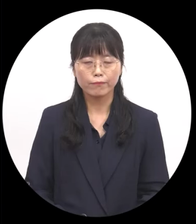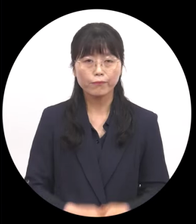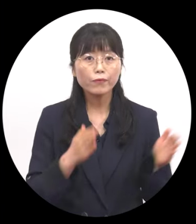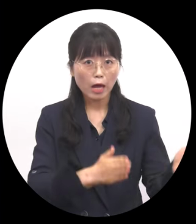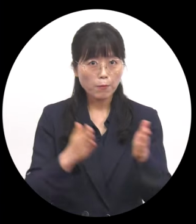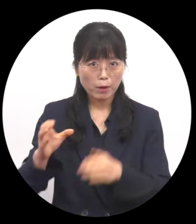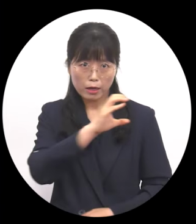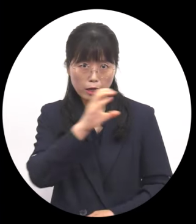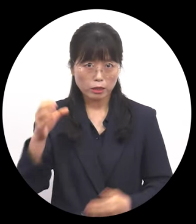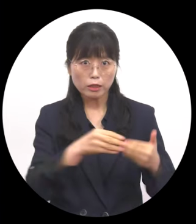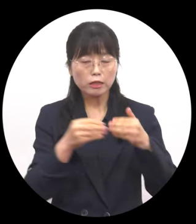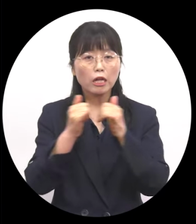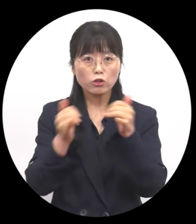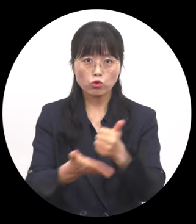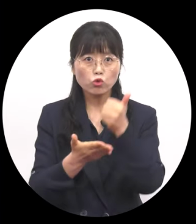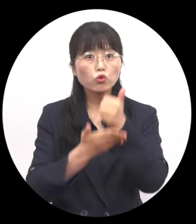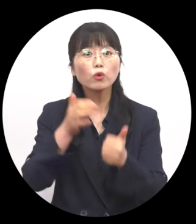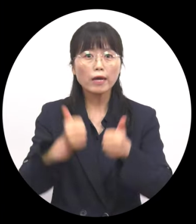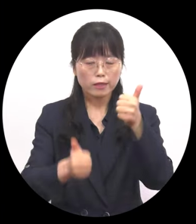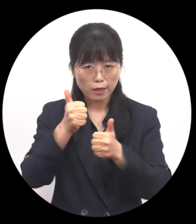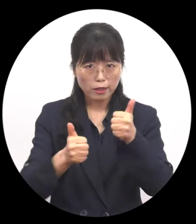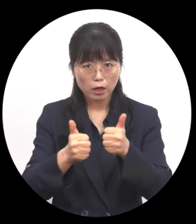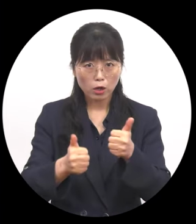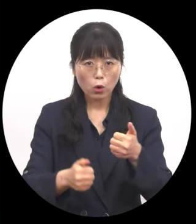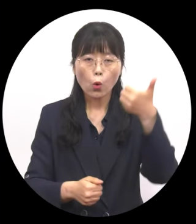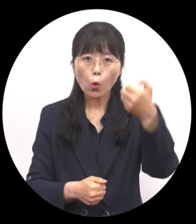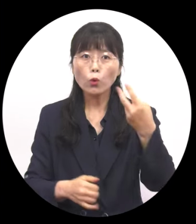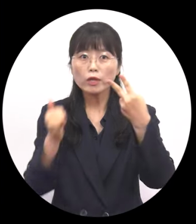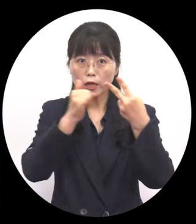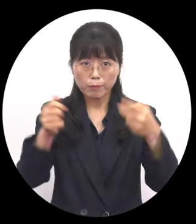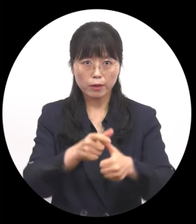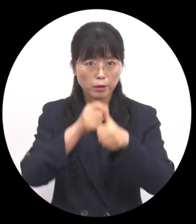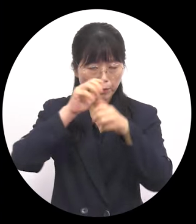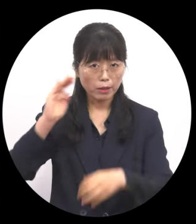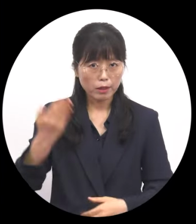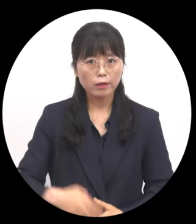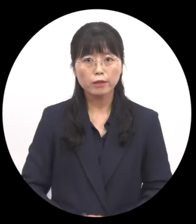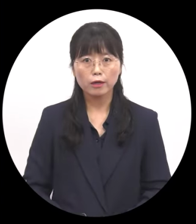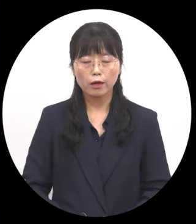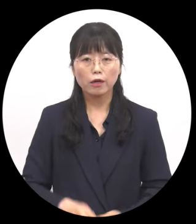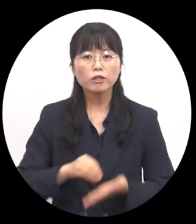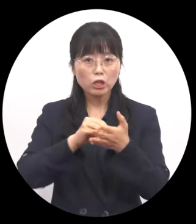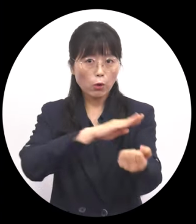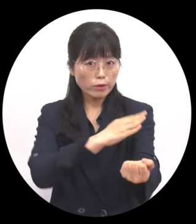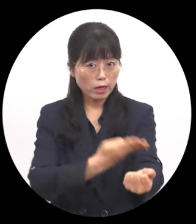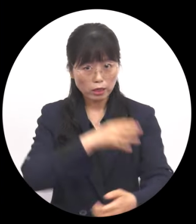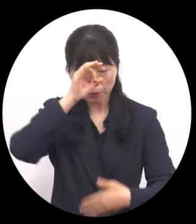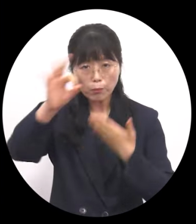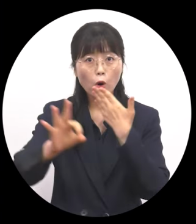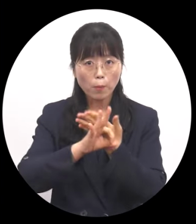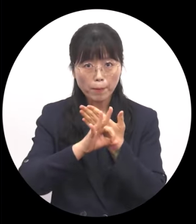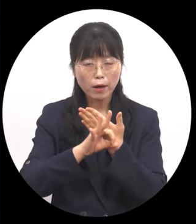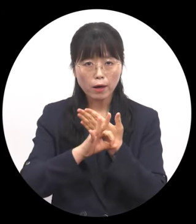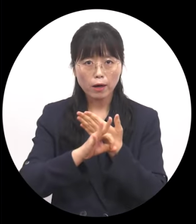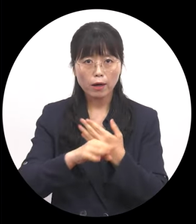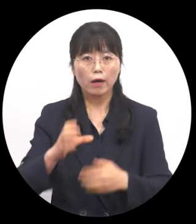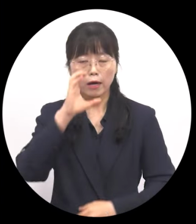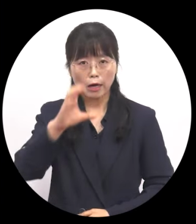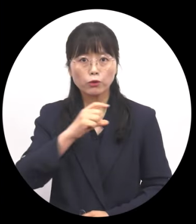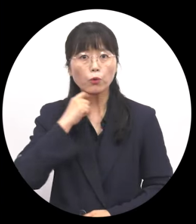다음은 가톨릭 지도자 추천 전형입니다. 52명 선발하고요. 지원 자격을 보시면